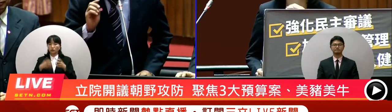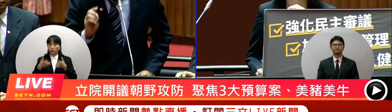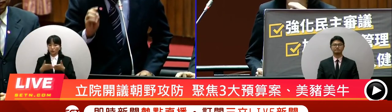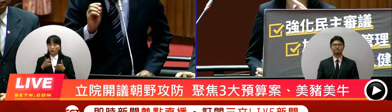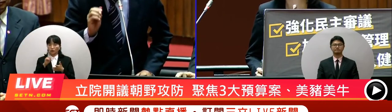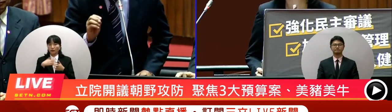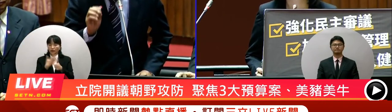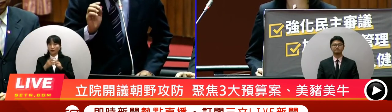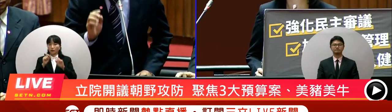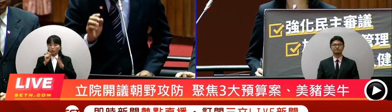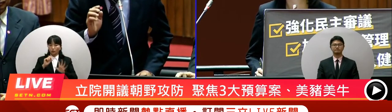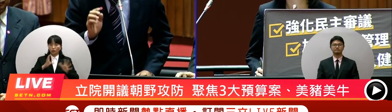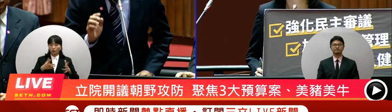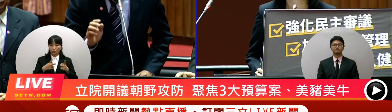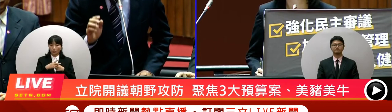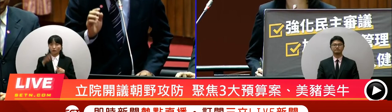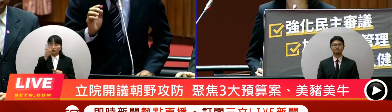让国中国小